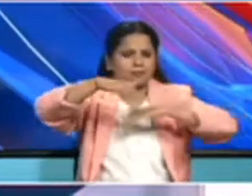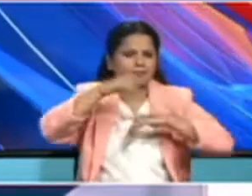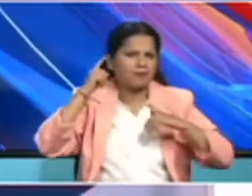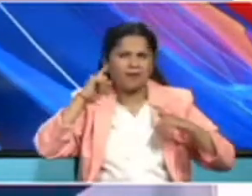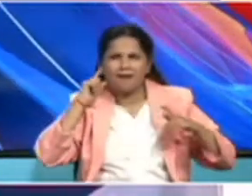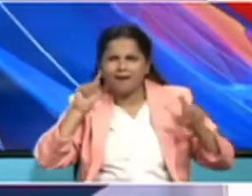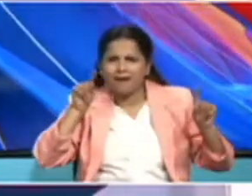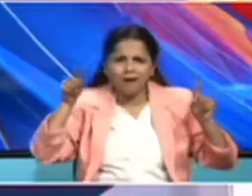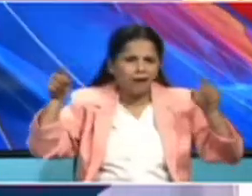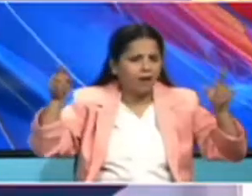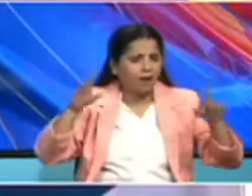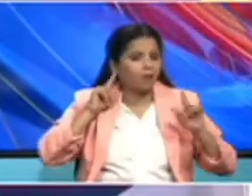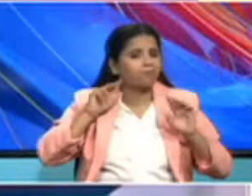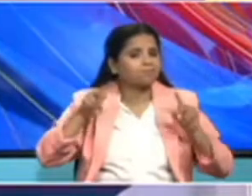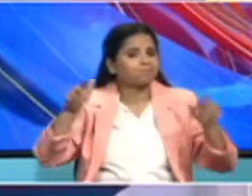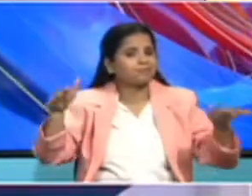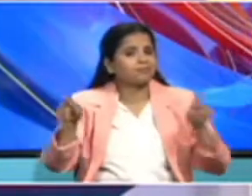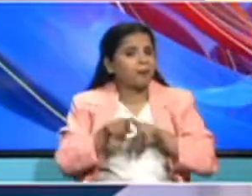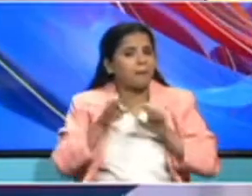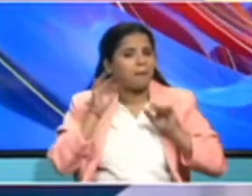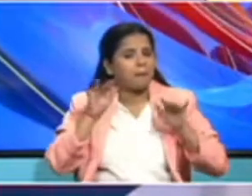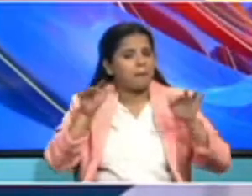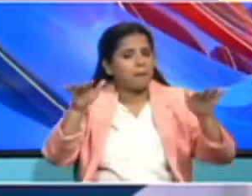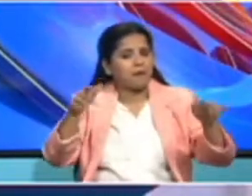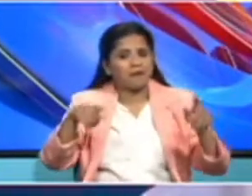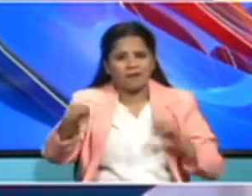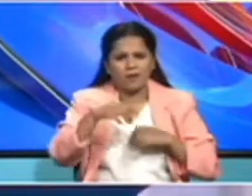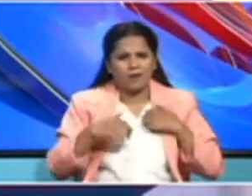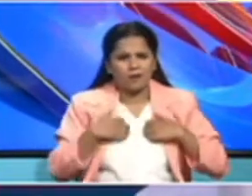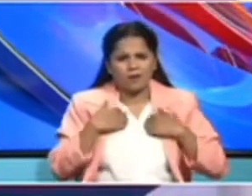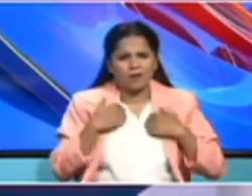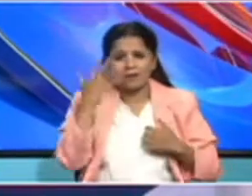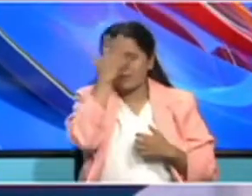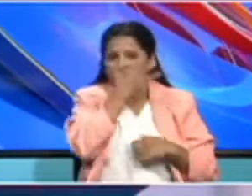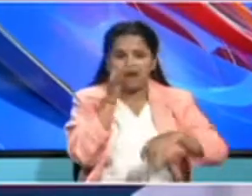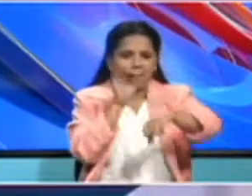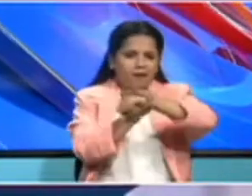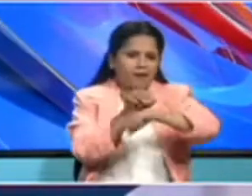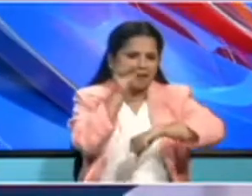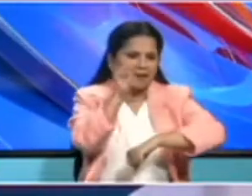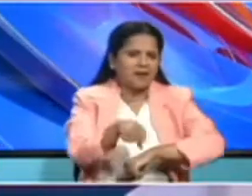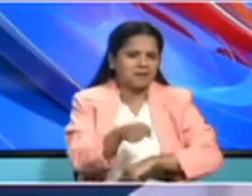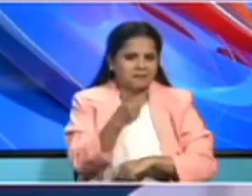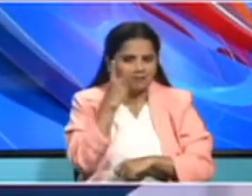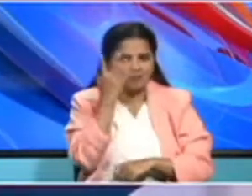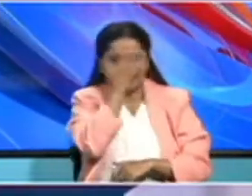आपका उत्साह आज आपके चेहरों पर चमक रहा है।